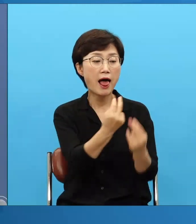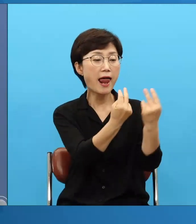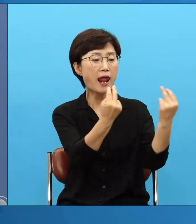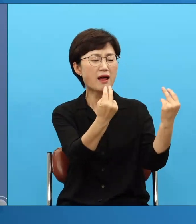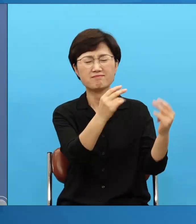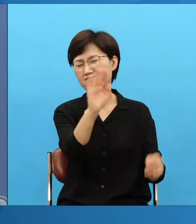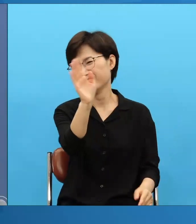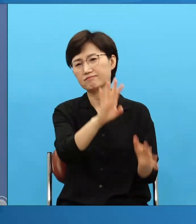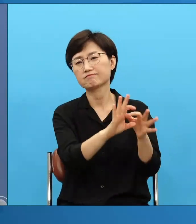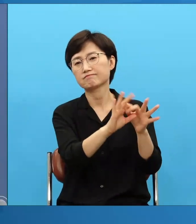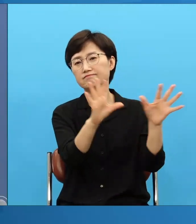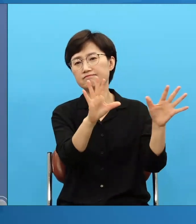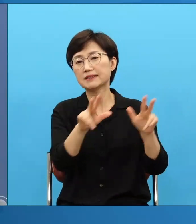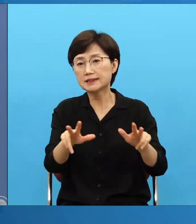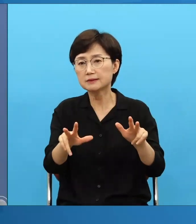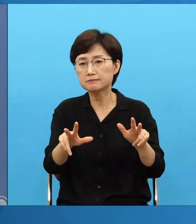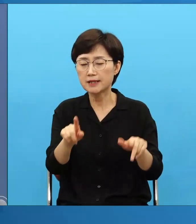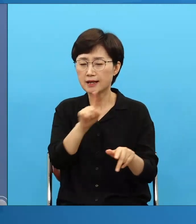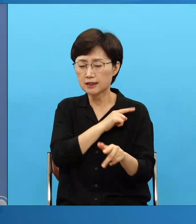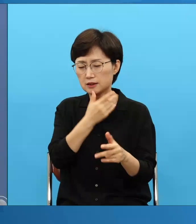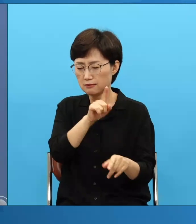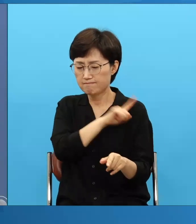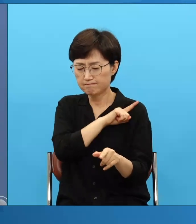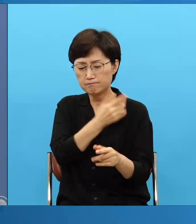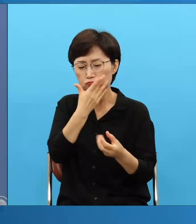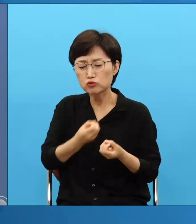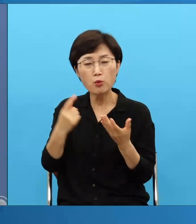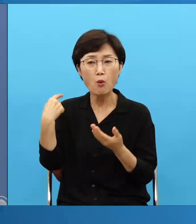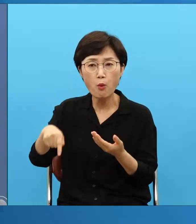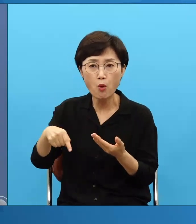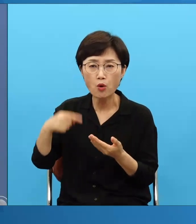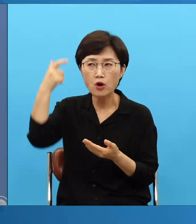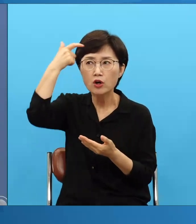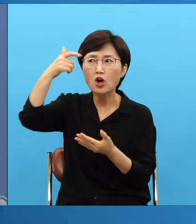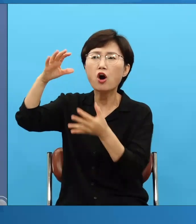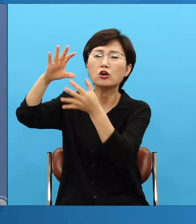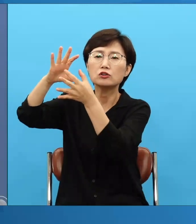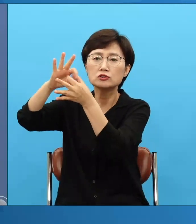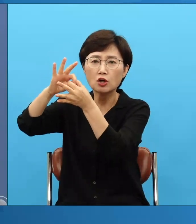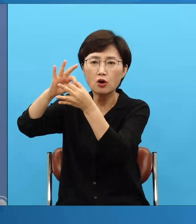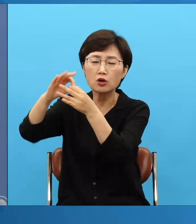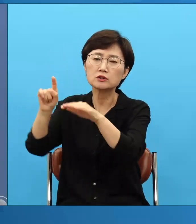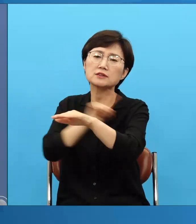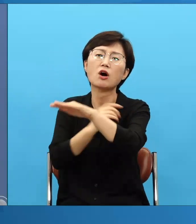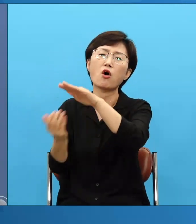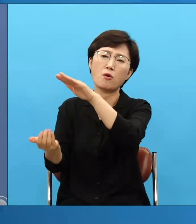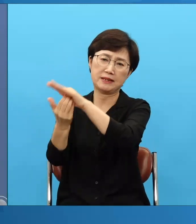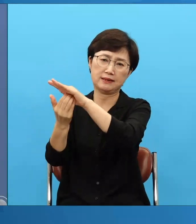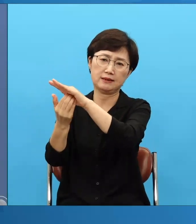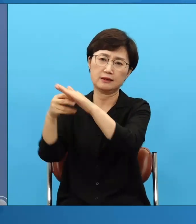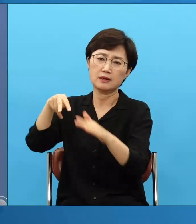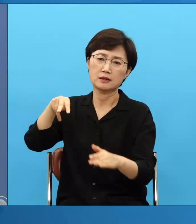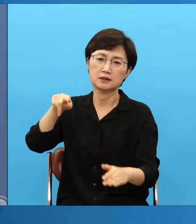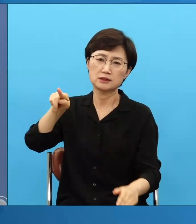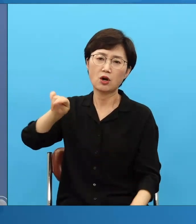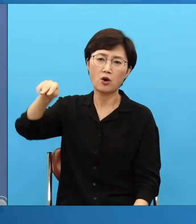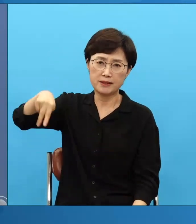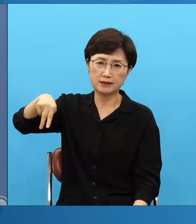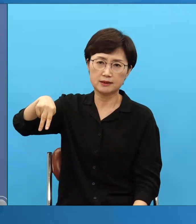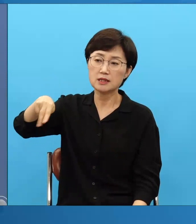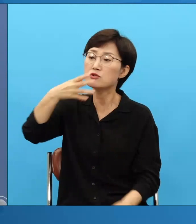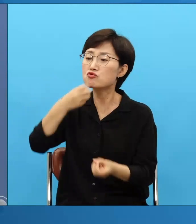영적 서밋입니다. What is the strength that you must receive? It doesn't matter if nobody else recognizes you. It is a spiritual summit. 오늘은